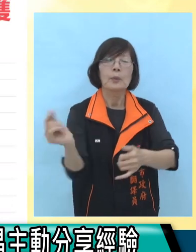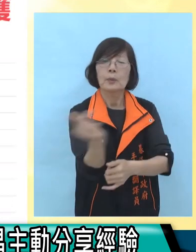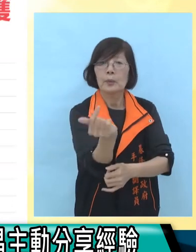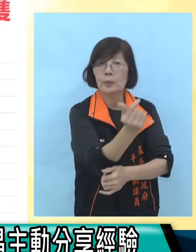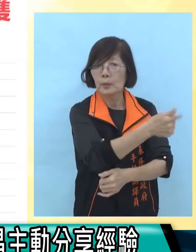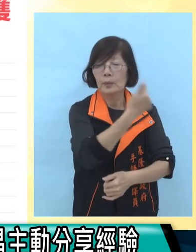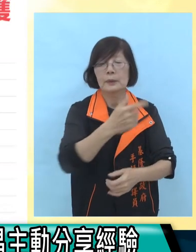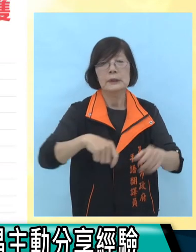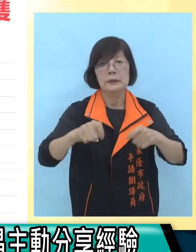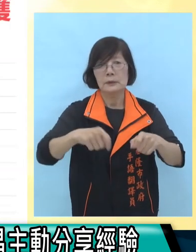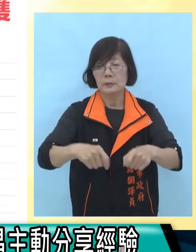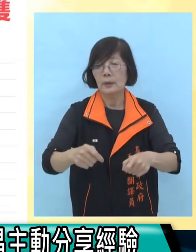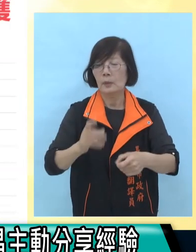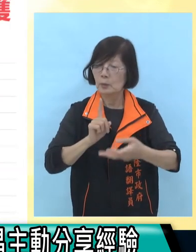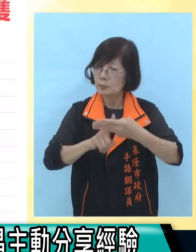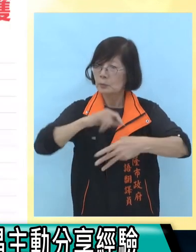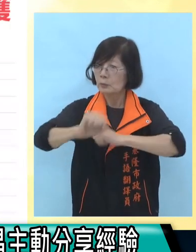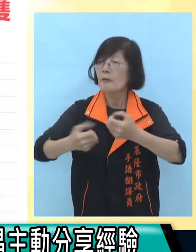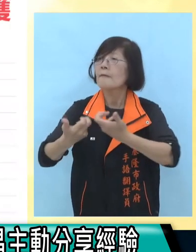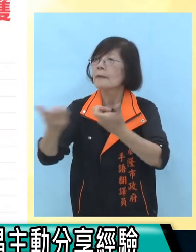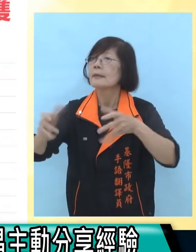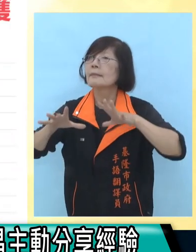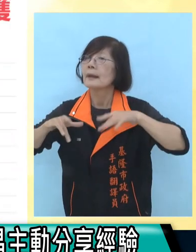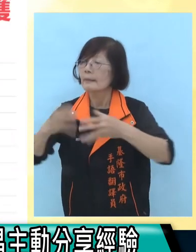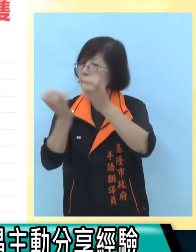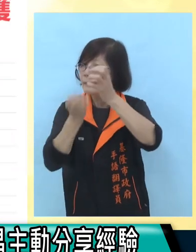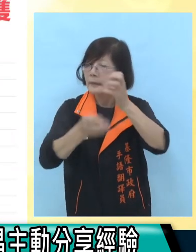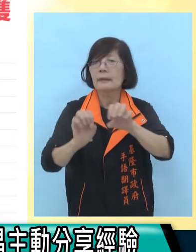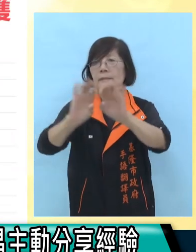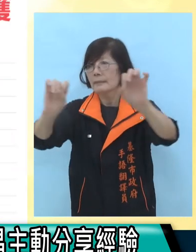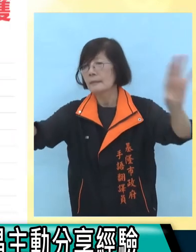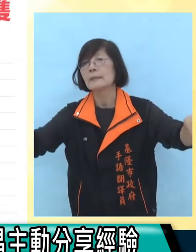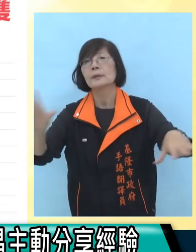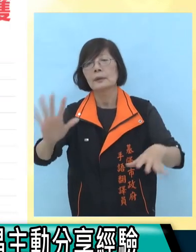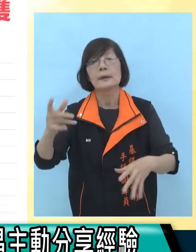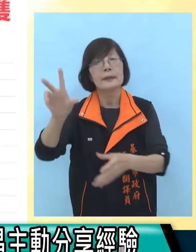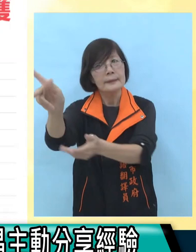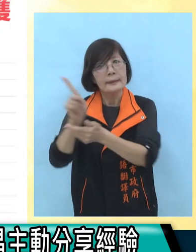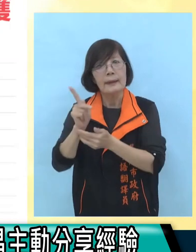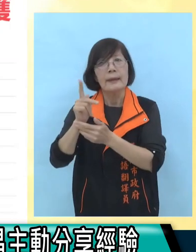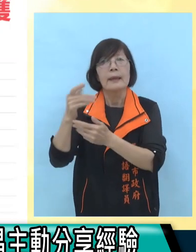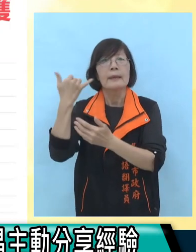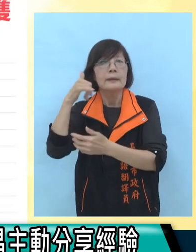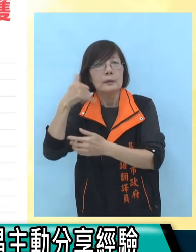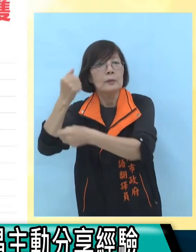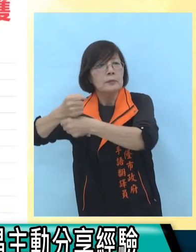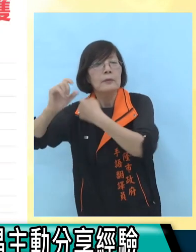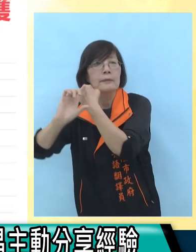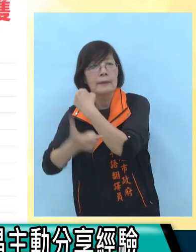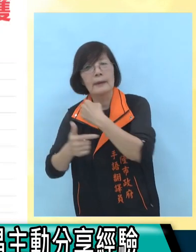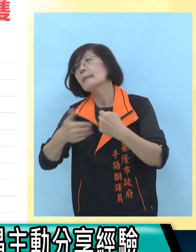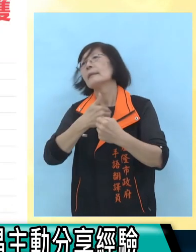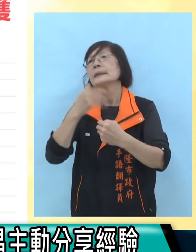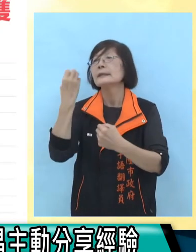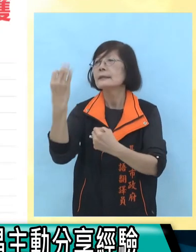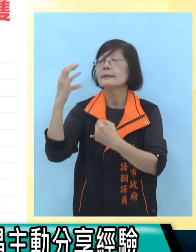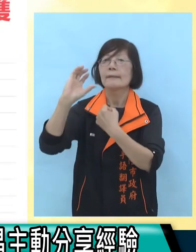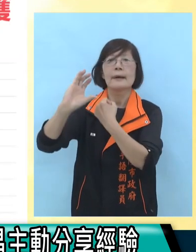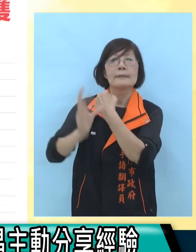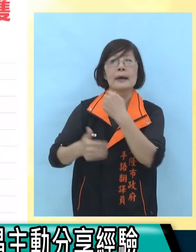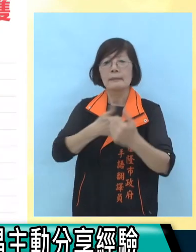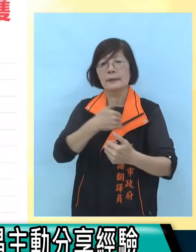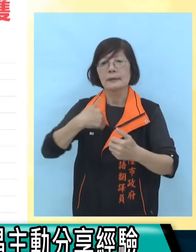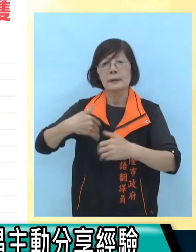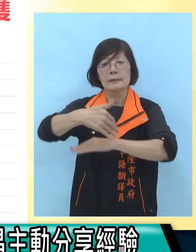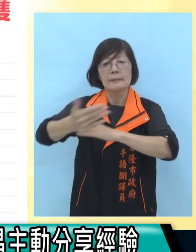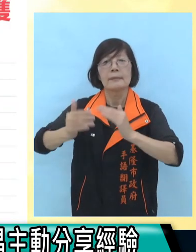节跟大家主动来做分享。那我们希望藉由基隆的这个做法一个新的一个措施，能够为各